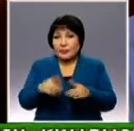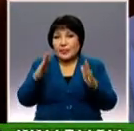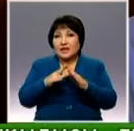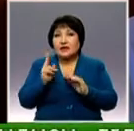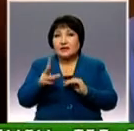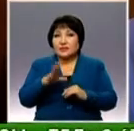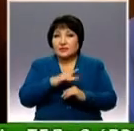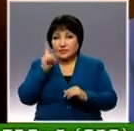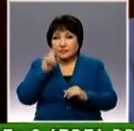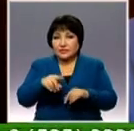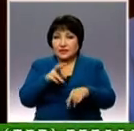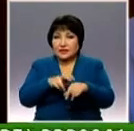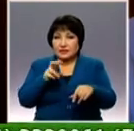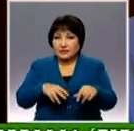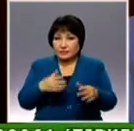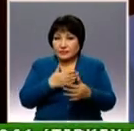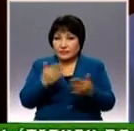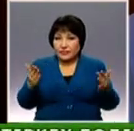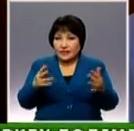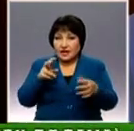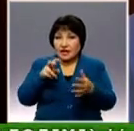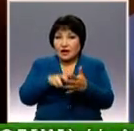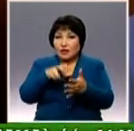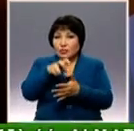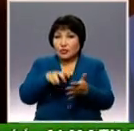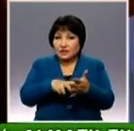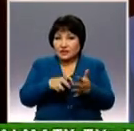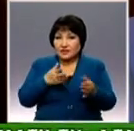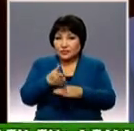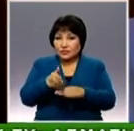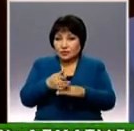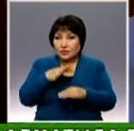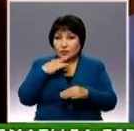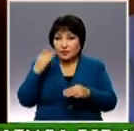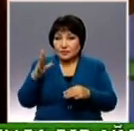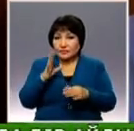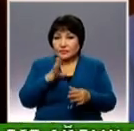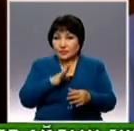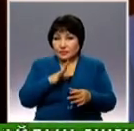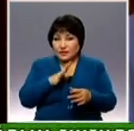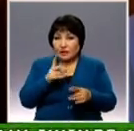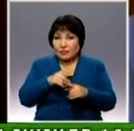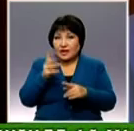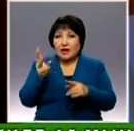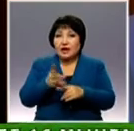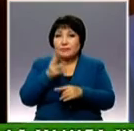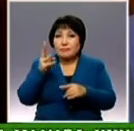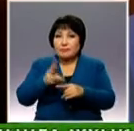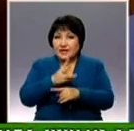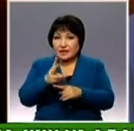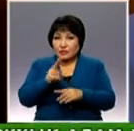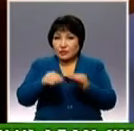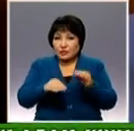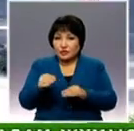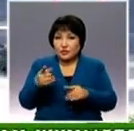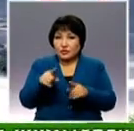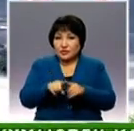дәрігеріміз, пошташымыз деп келетіндер көбейіп кетті. Осыдан жарты жыл бұрын бейнекамераны орнатқалы бері ондайлардың қарасы азайып